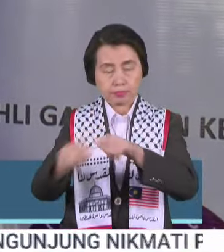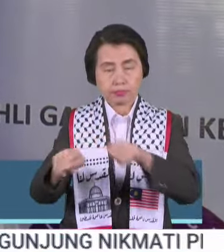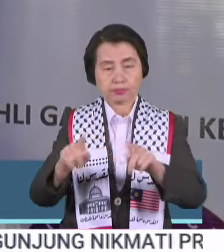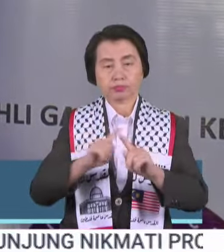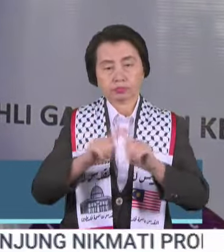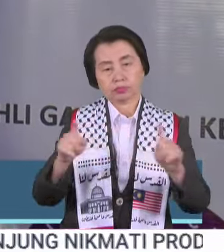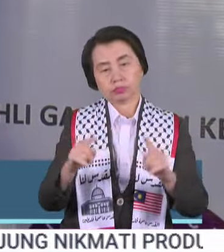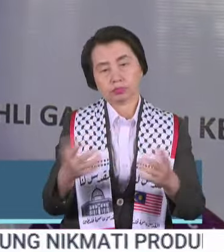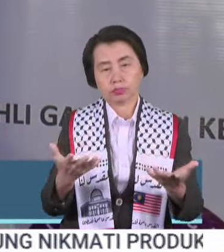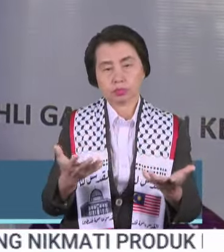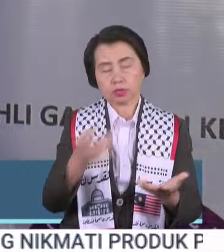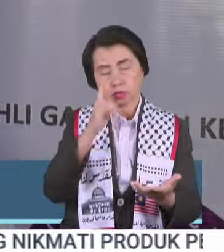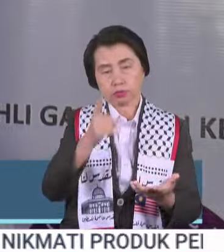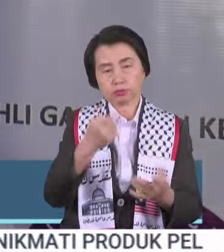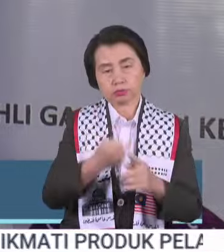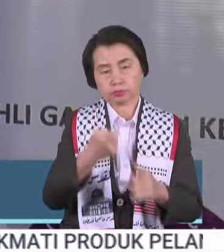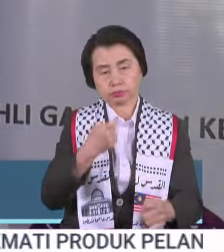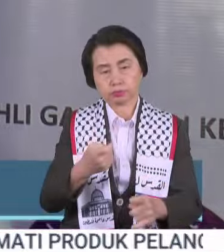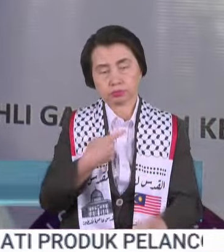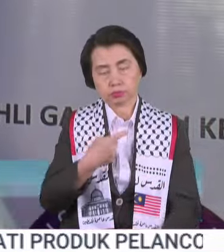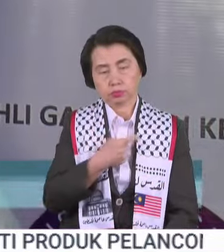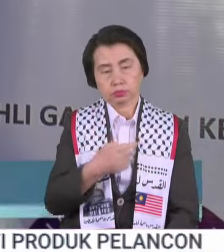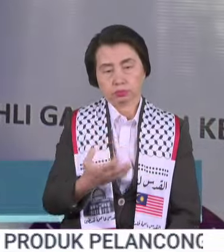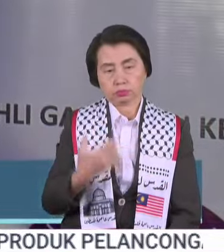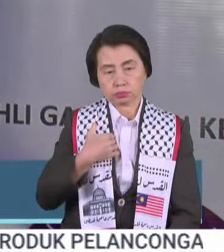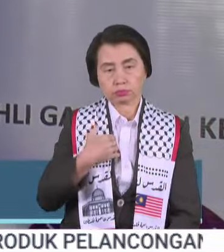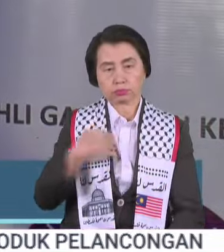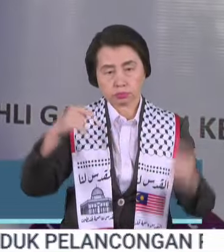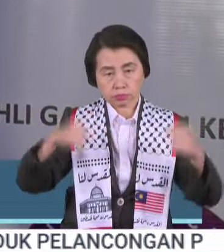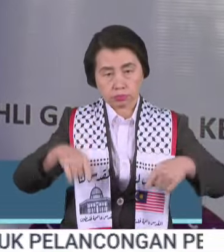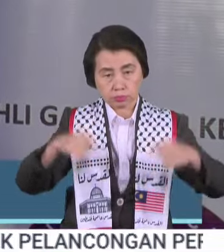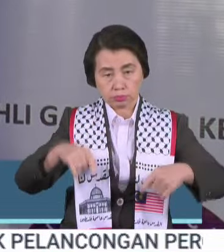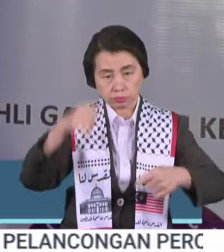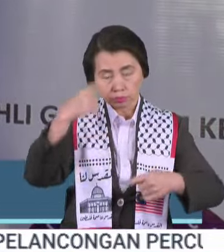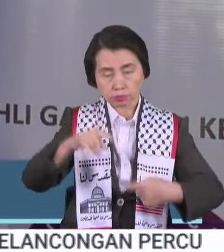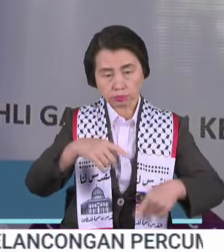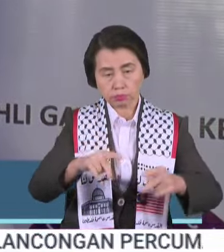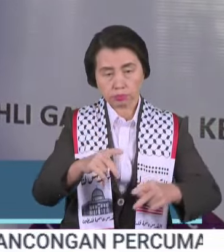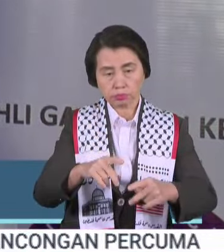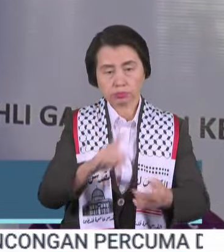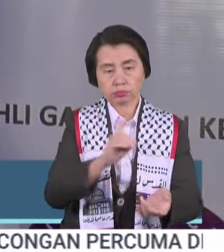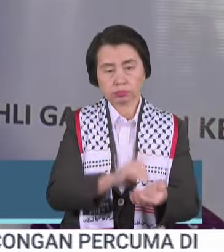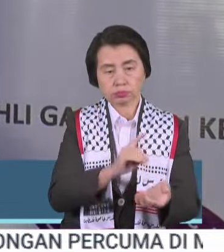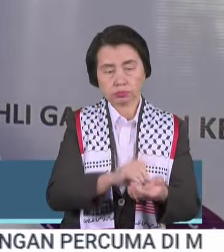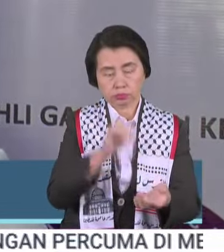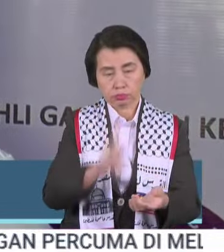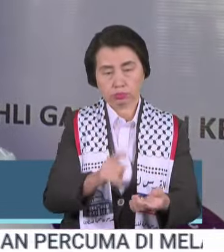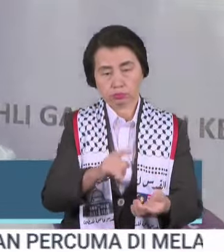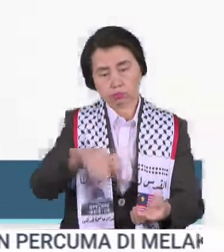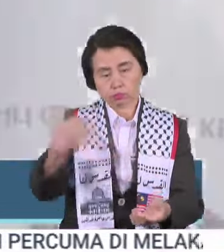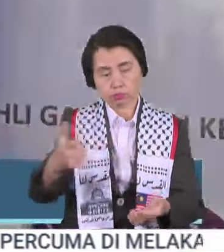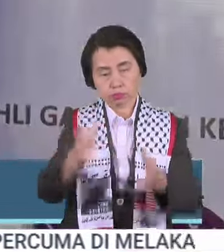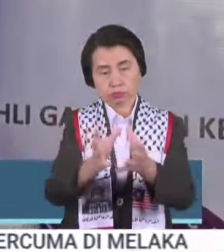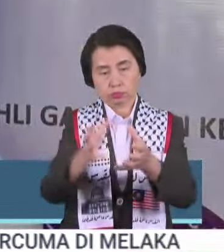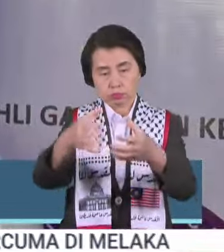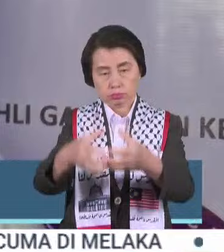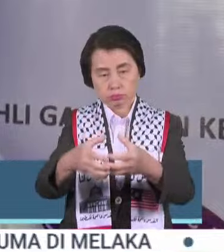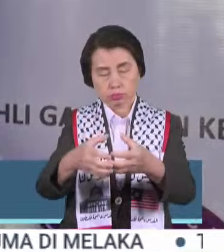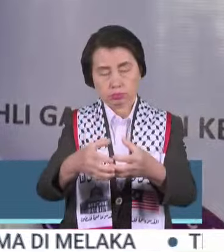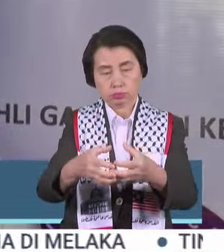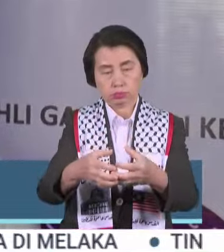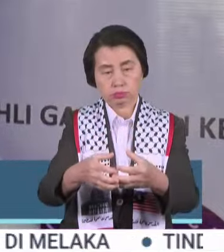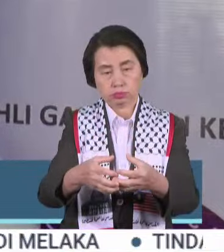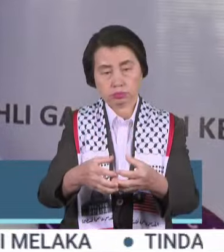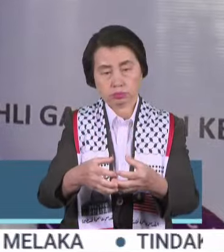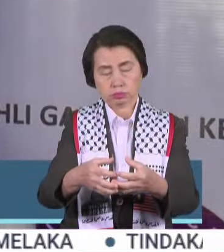tapi because of dari segi teori kita di KL, so the potential of doing better should be there compared to other clubs. So we are in KL,